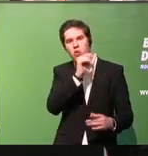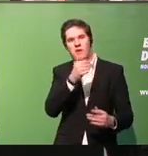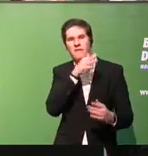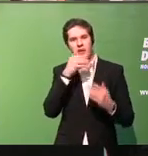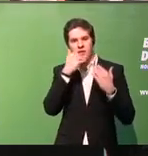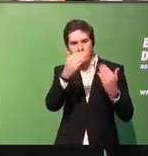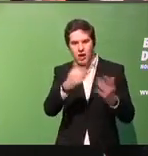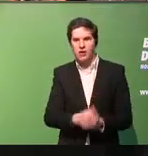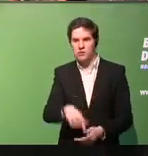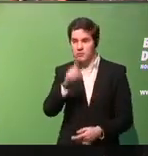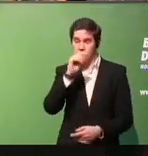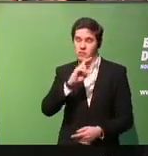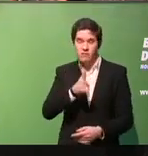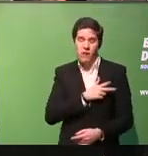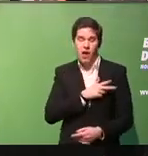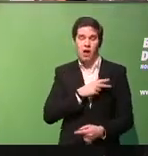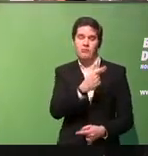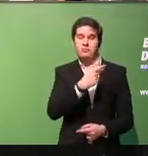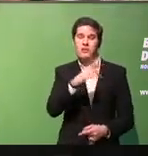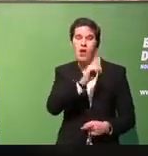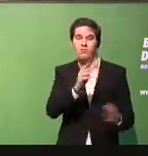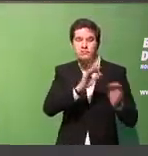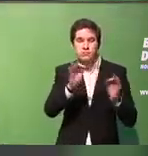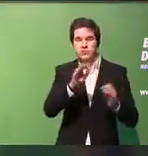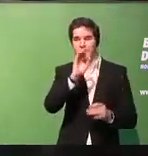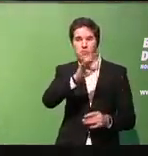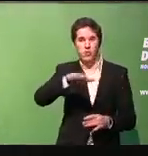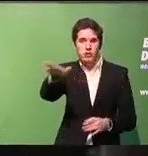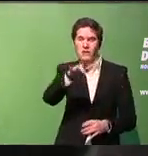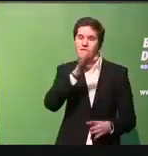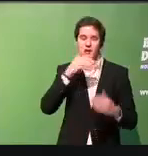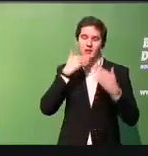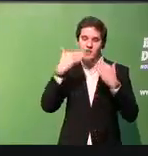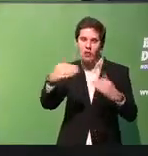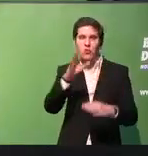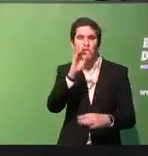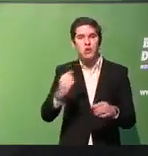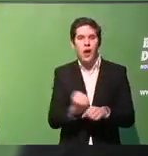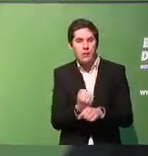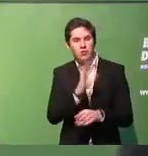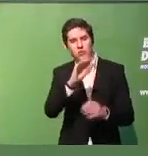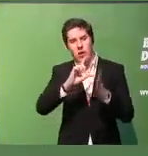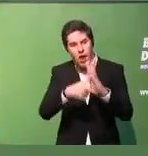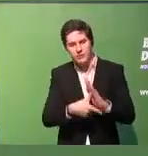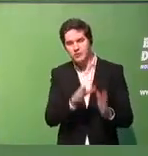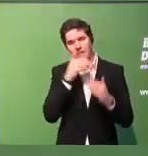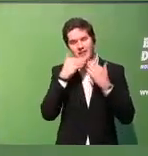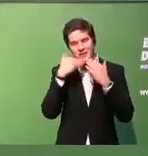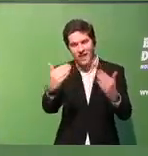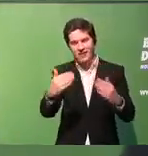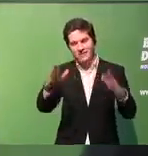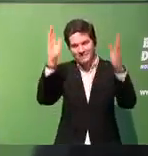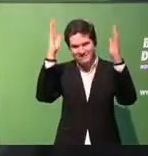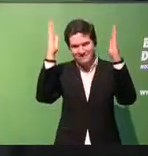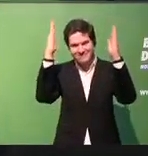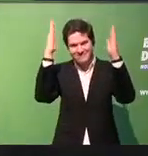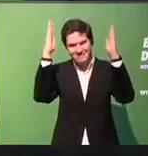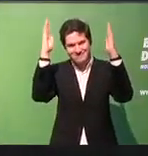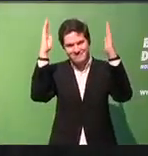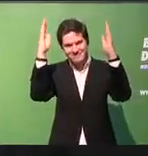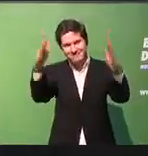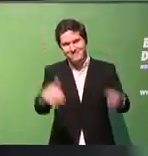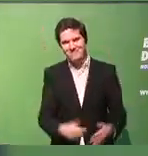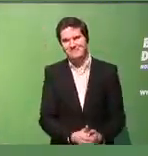einem ganz großartigen Applaus zu danken für die tolle Arbeit, die sie wieder machen. Ganz toll, herzlichen Dank.